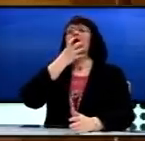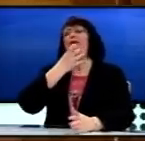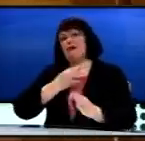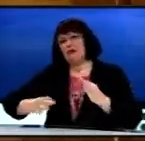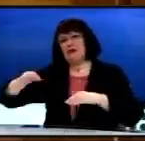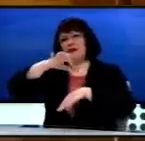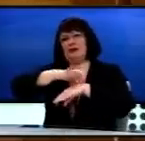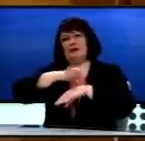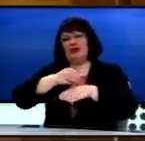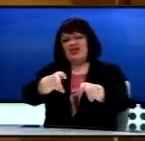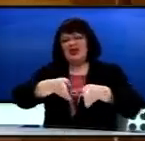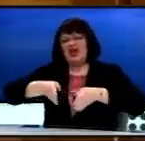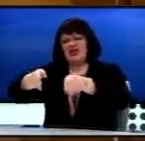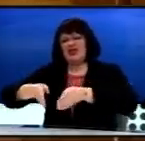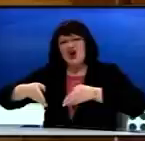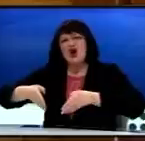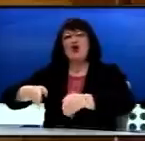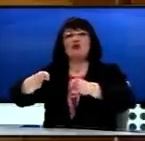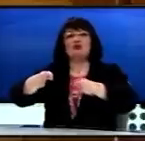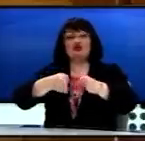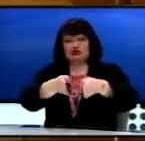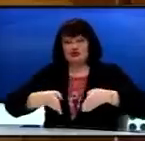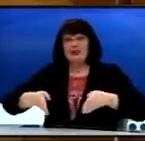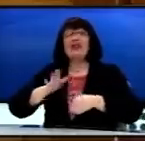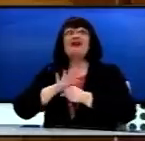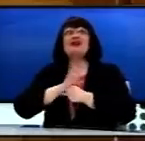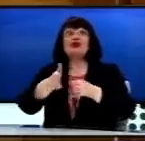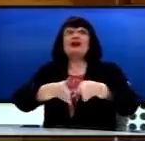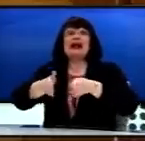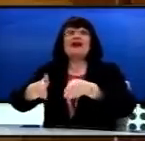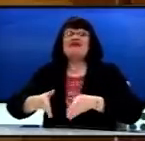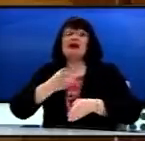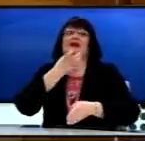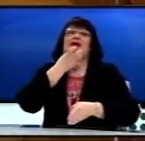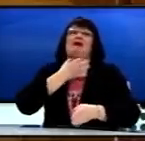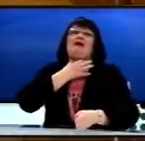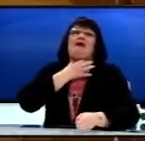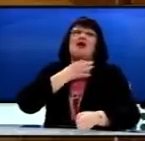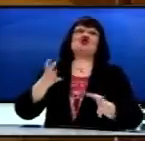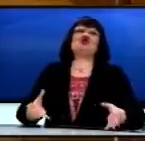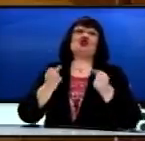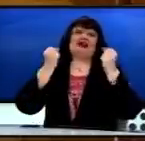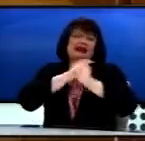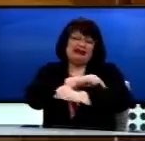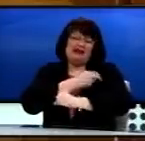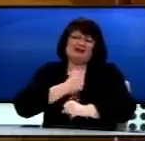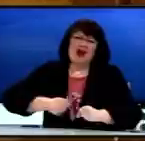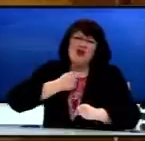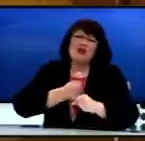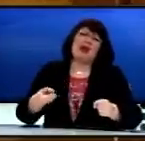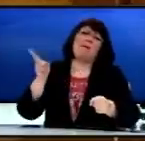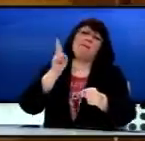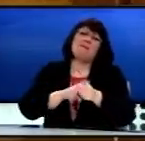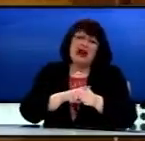Διασωληνωμένοι ασθενείς σε διαδρόμους λόγω αδυναμίας των ΜΕΘ. Τραγωδία στο Σωτήρια.